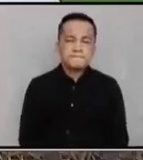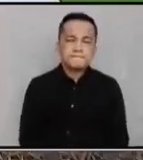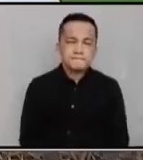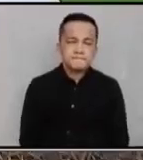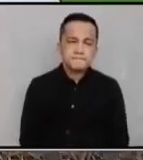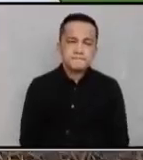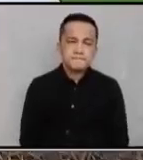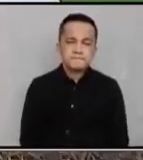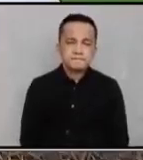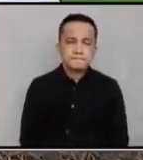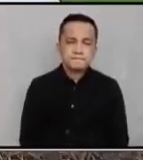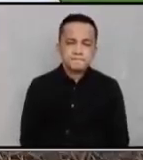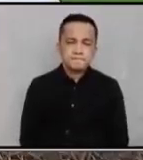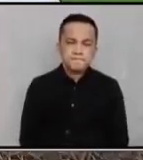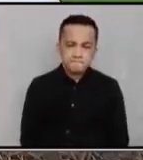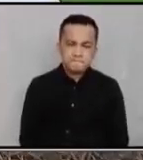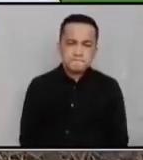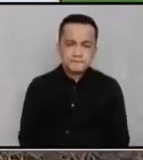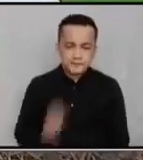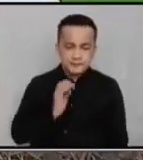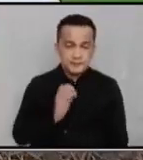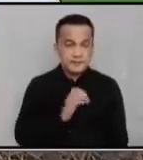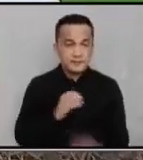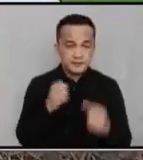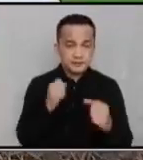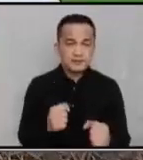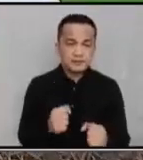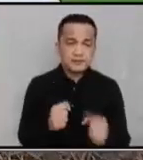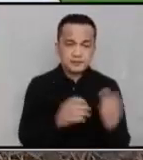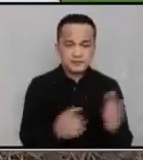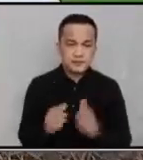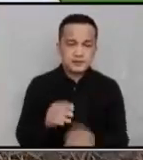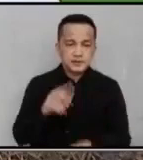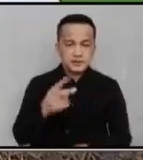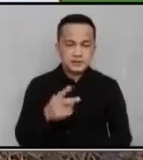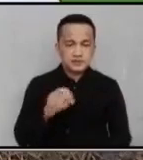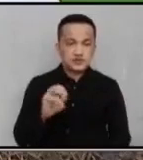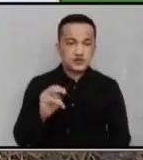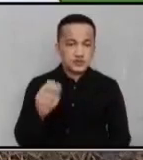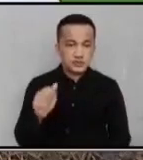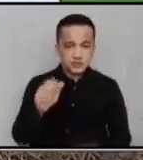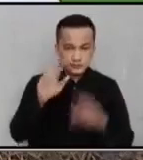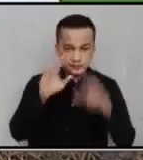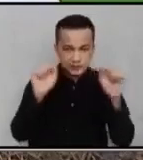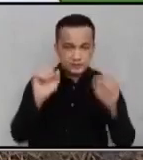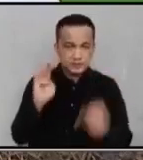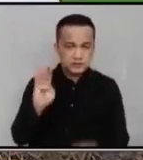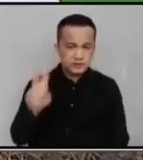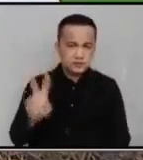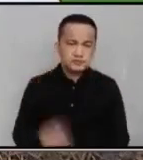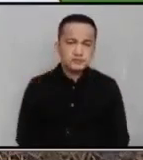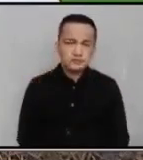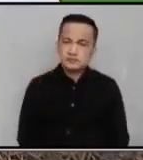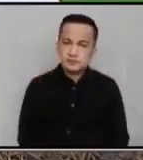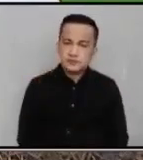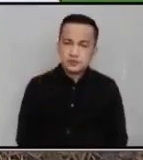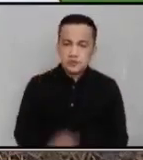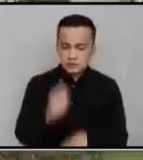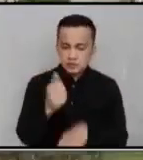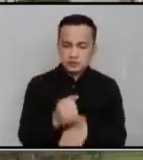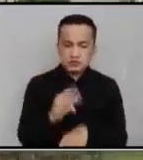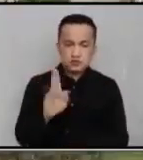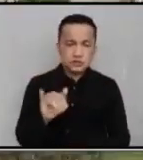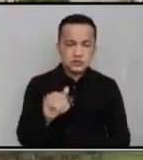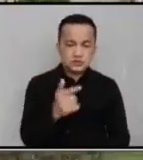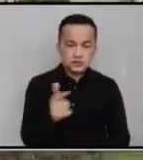Pinaigting na ng Kamara ang paghahanda para sa ikalawang State of the Nation address ni Pangulong Ferdinand R. Marcos Jr. Itinakda po sa July 24,